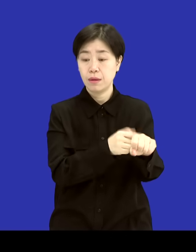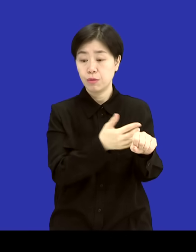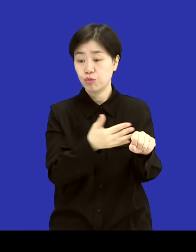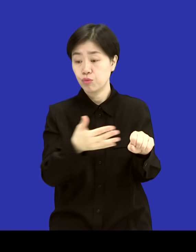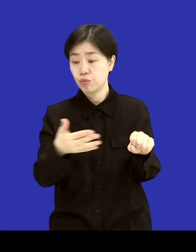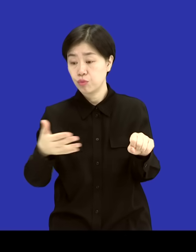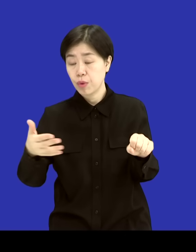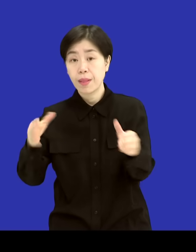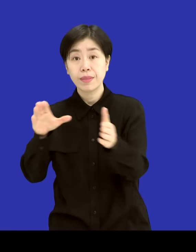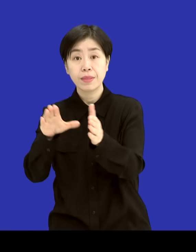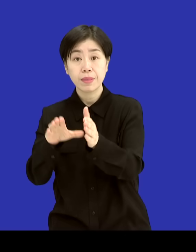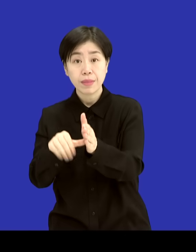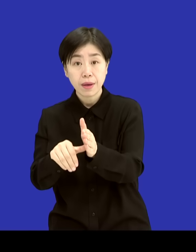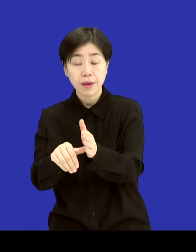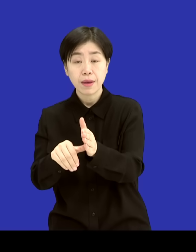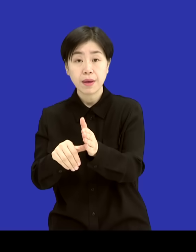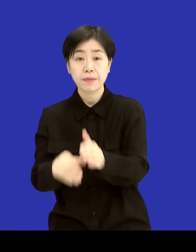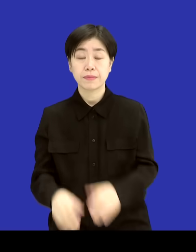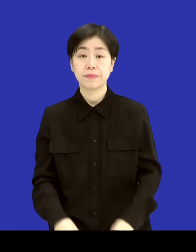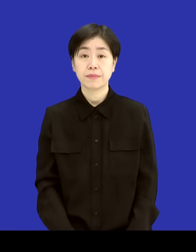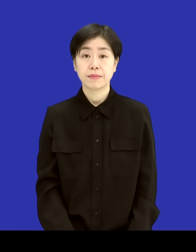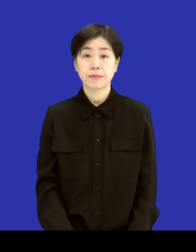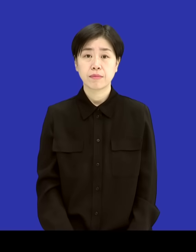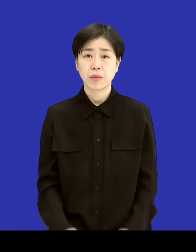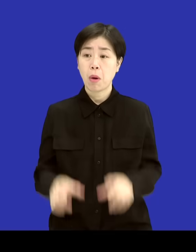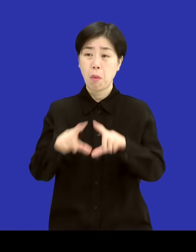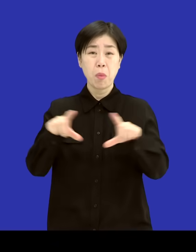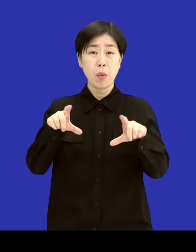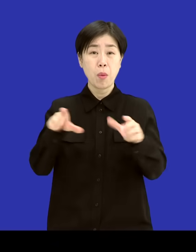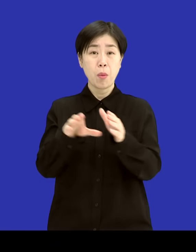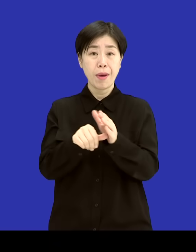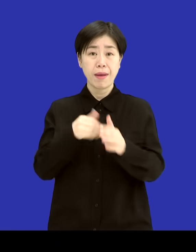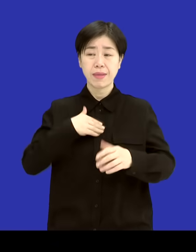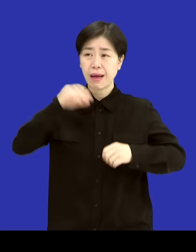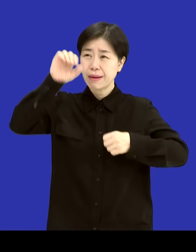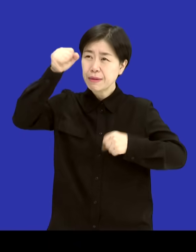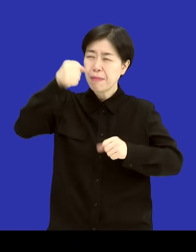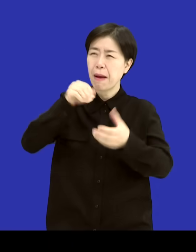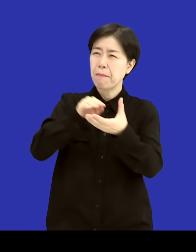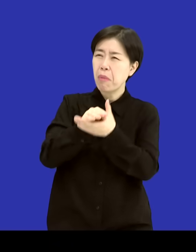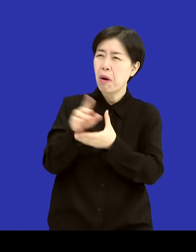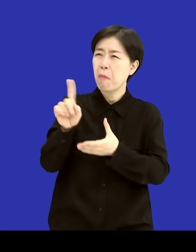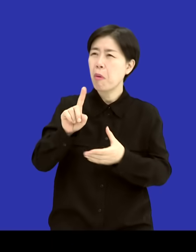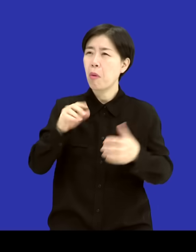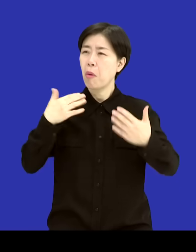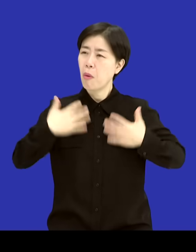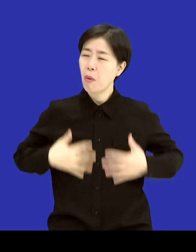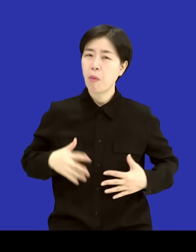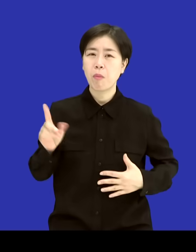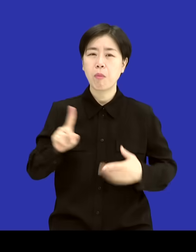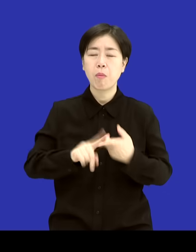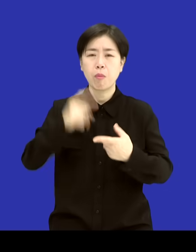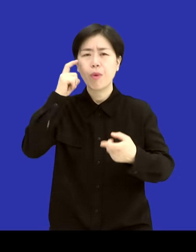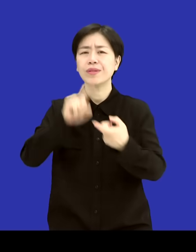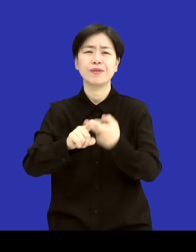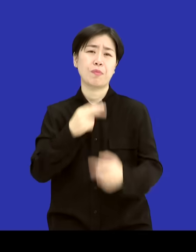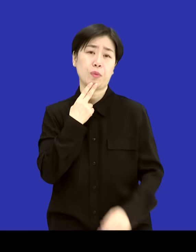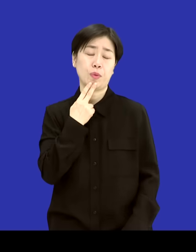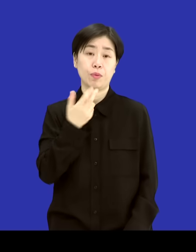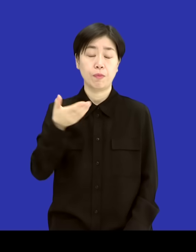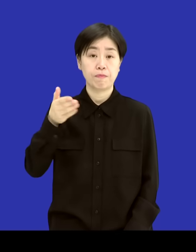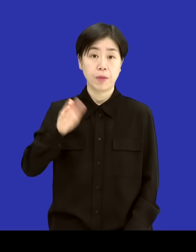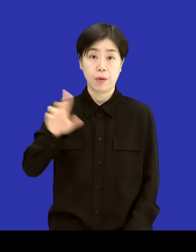뭔가 제가 별로 그런 신발 옷 이런 거에 관심이 없었는데 네. 제가